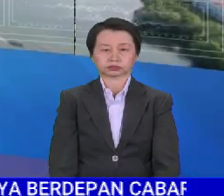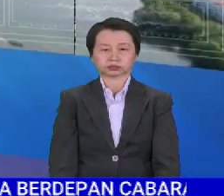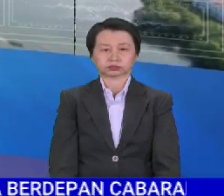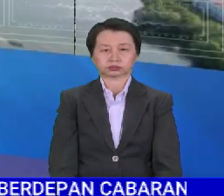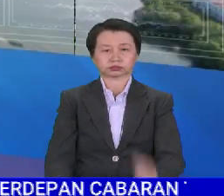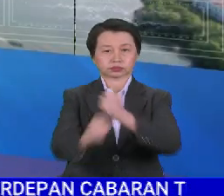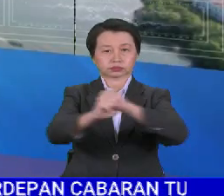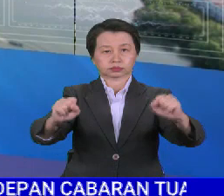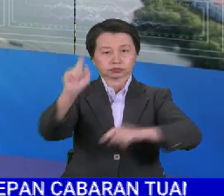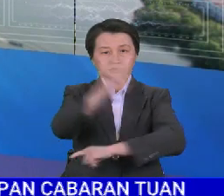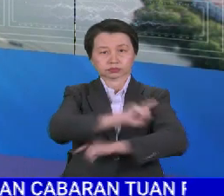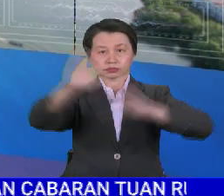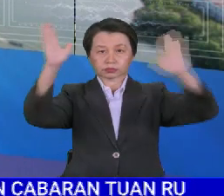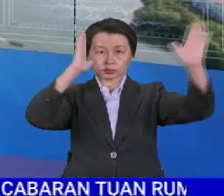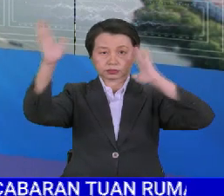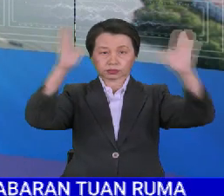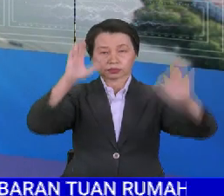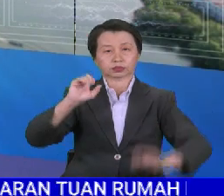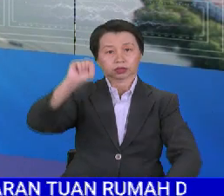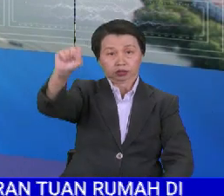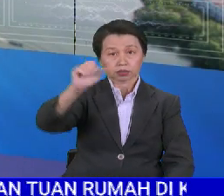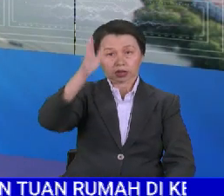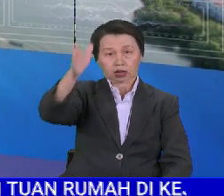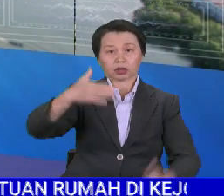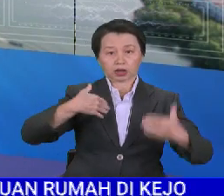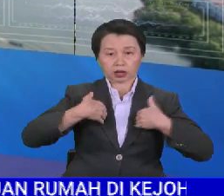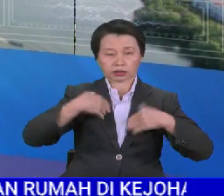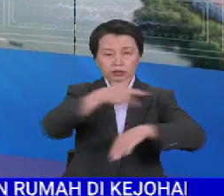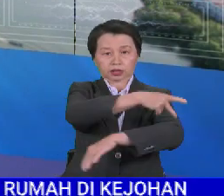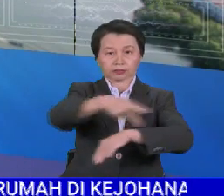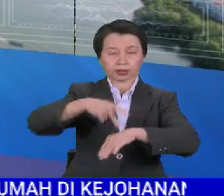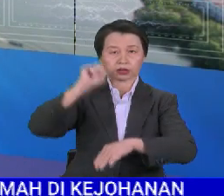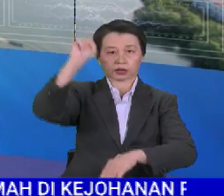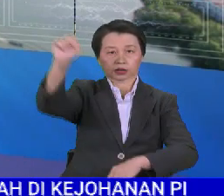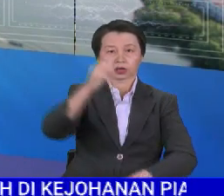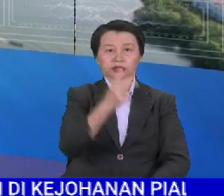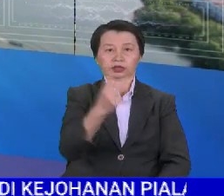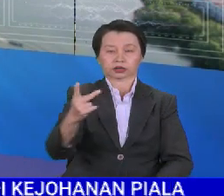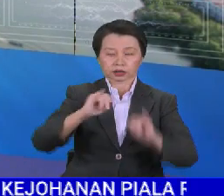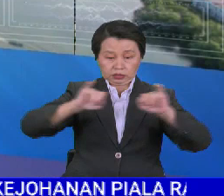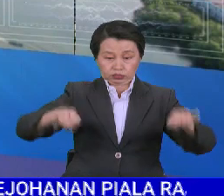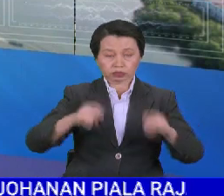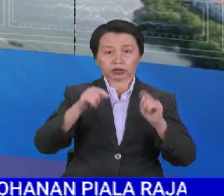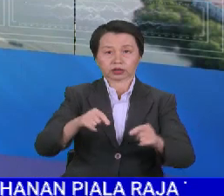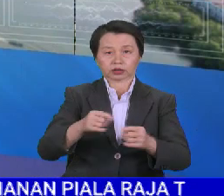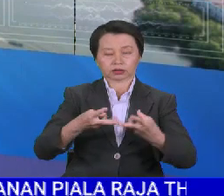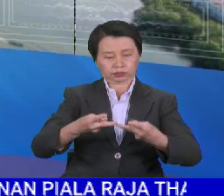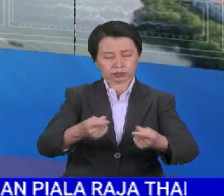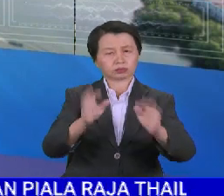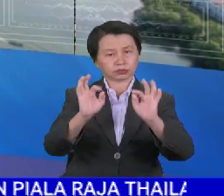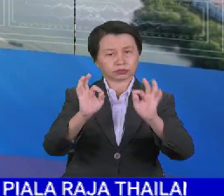persiapan sambutan hari Malaysia peringkat negeri Sabah yang akan berlangsung di Padang Merdeka Kota Kinabalu Jumat ini berjalan lancar